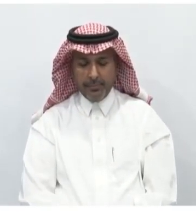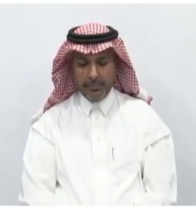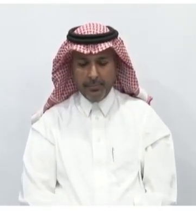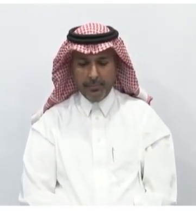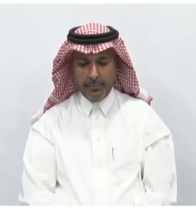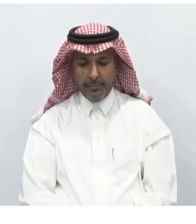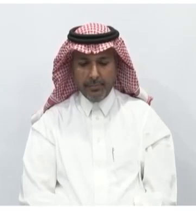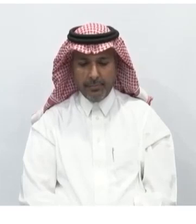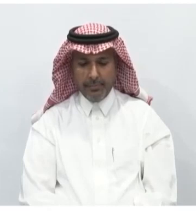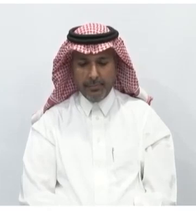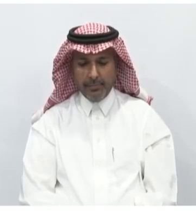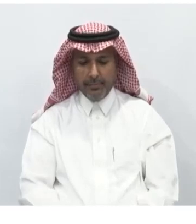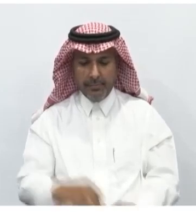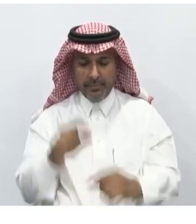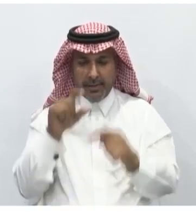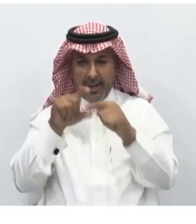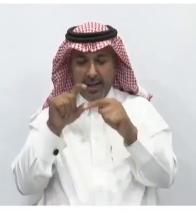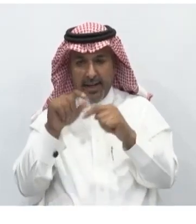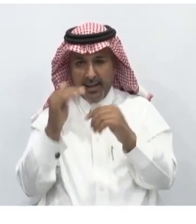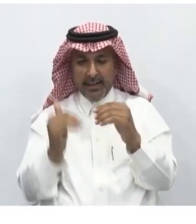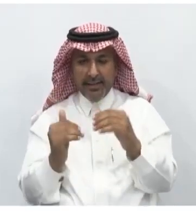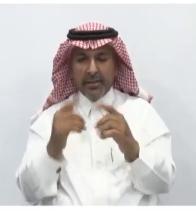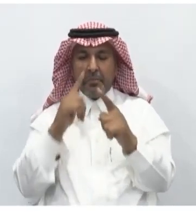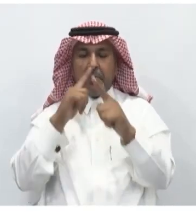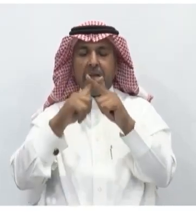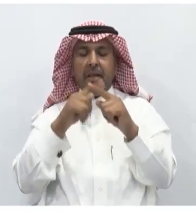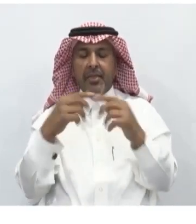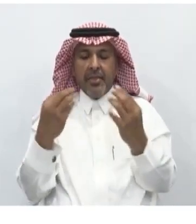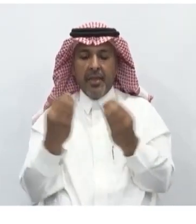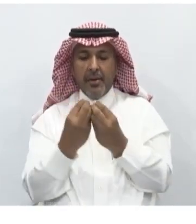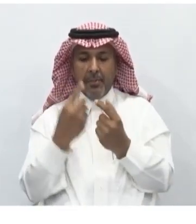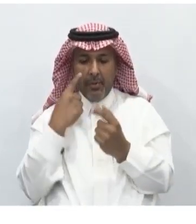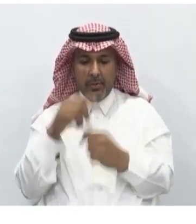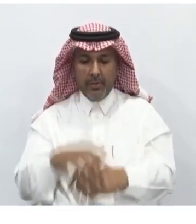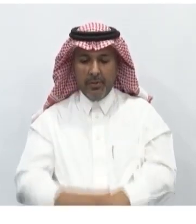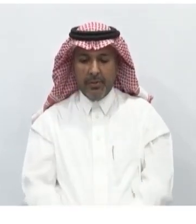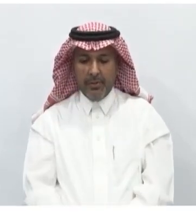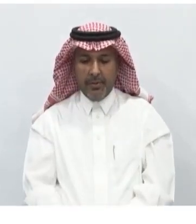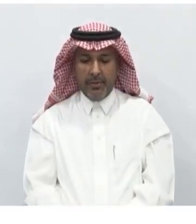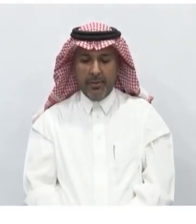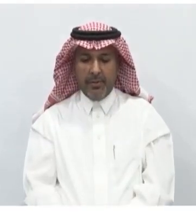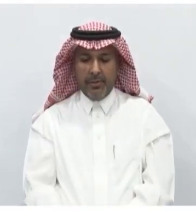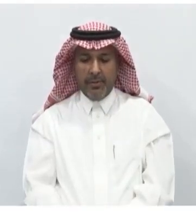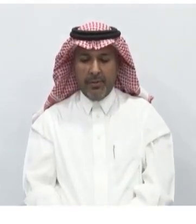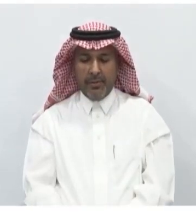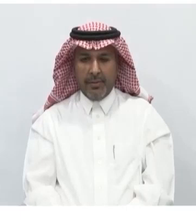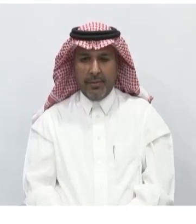نقسم أولًا ثم نضرب سيعطيني الناتج 0.405